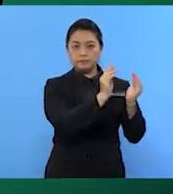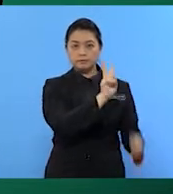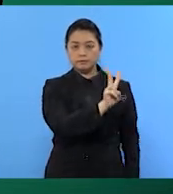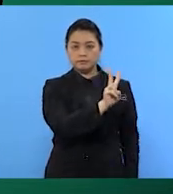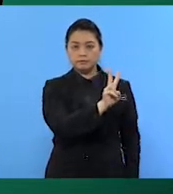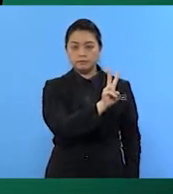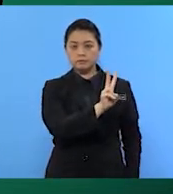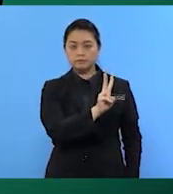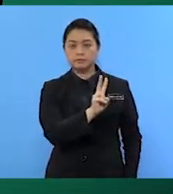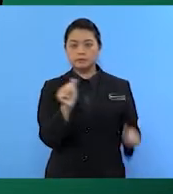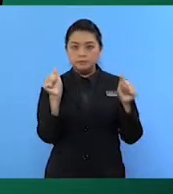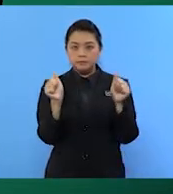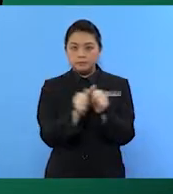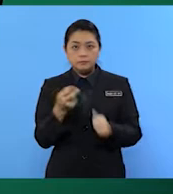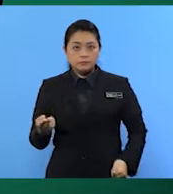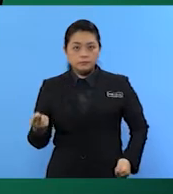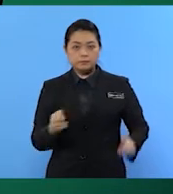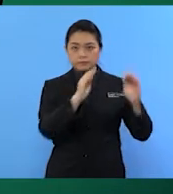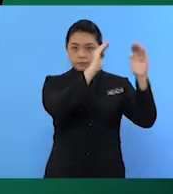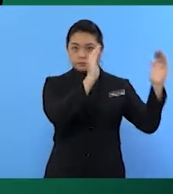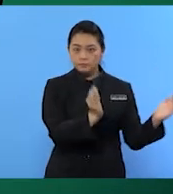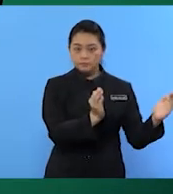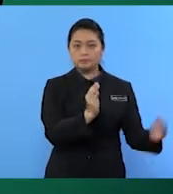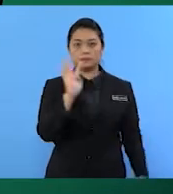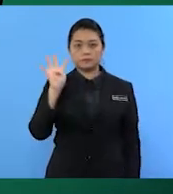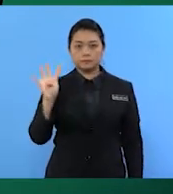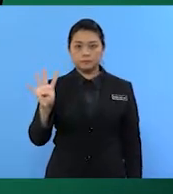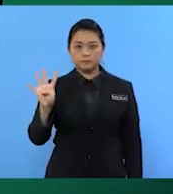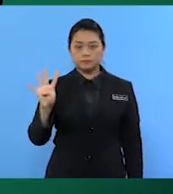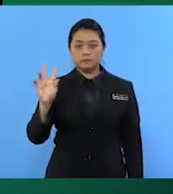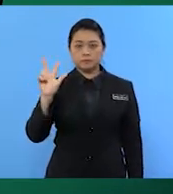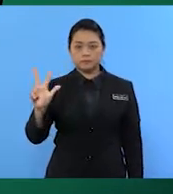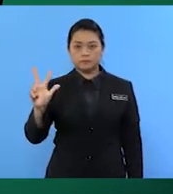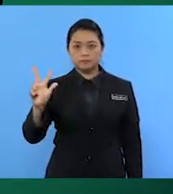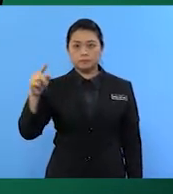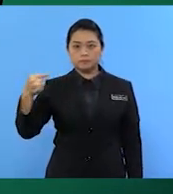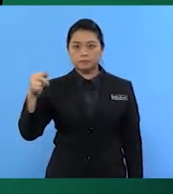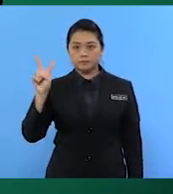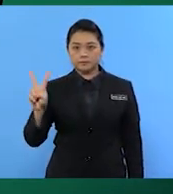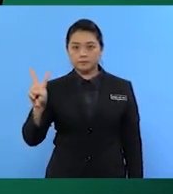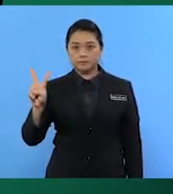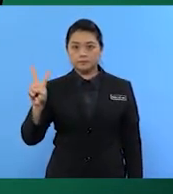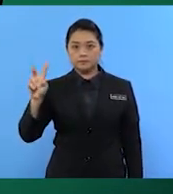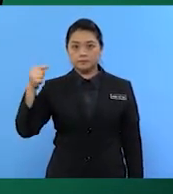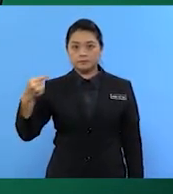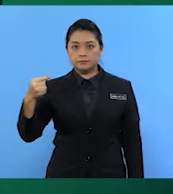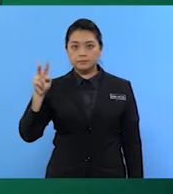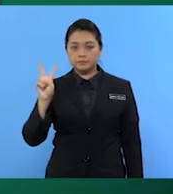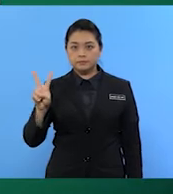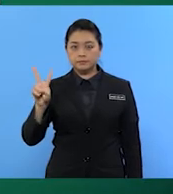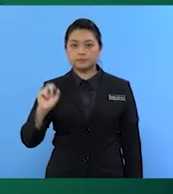dengan unsur matriks 4, 3, negatif 2 dan negatif